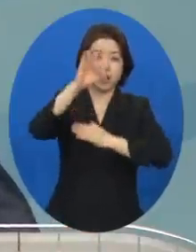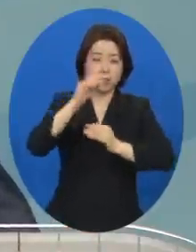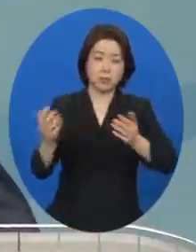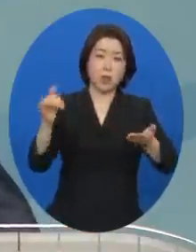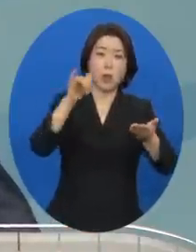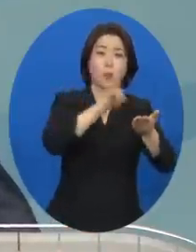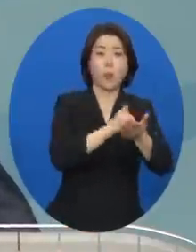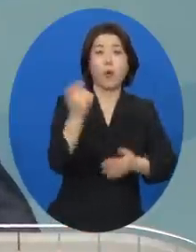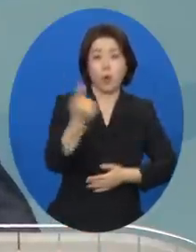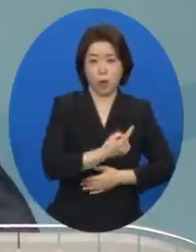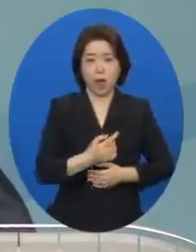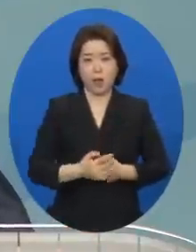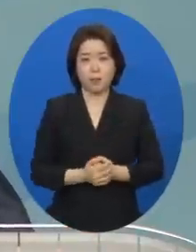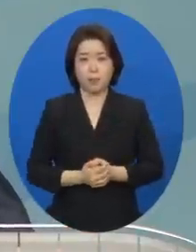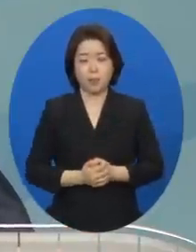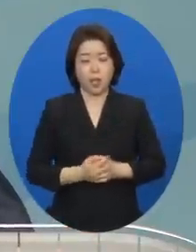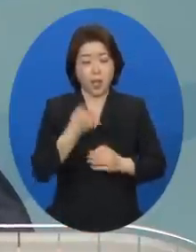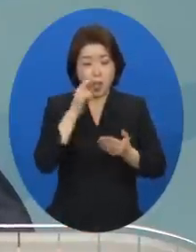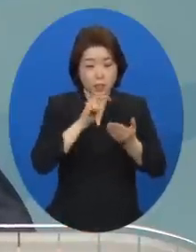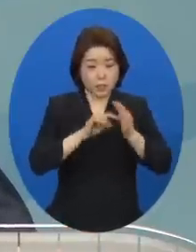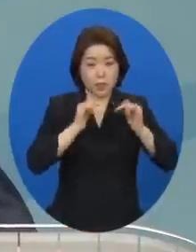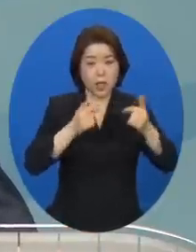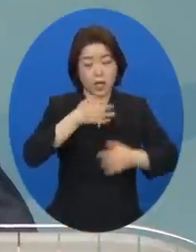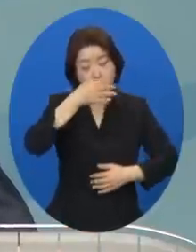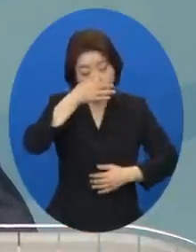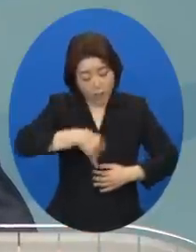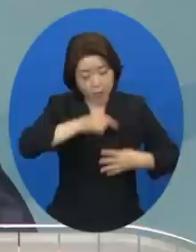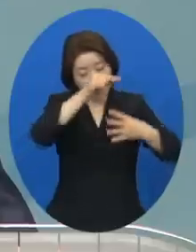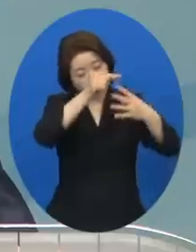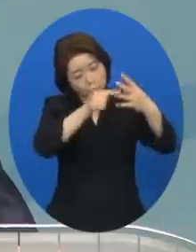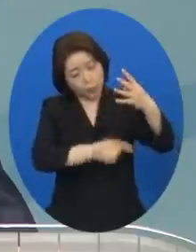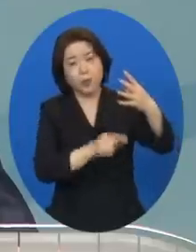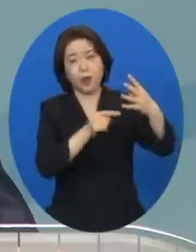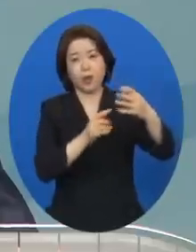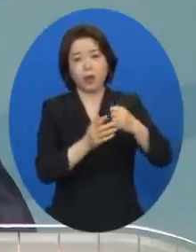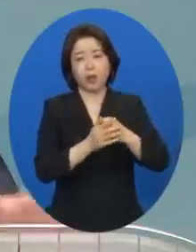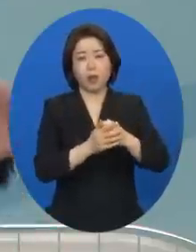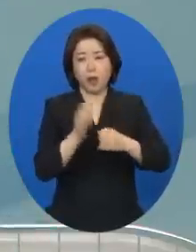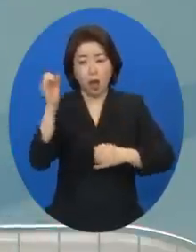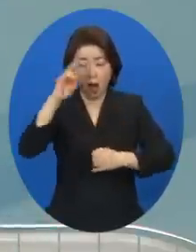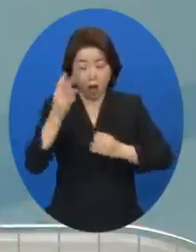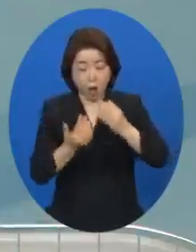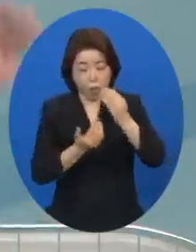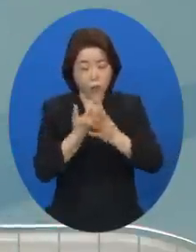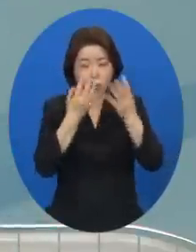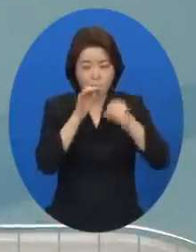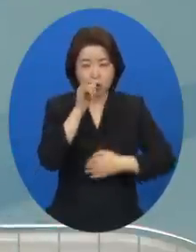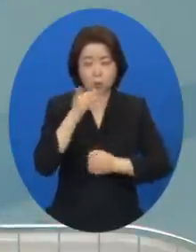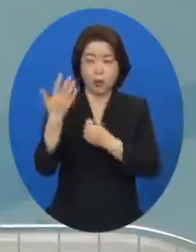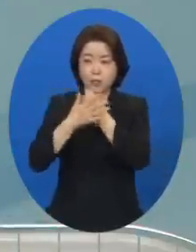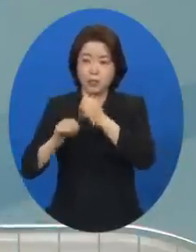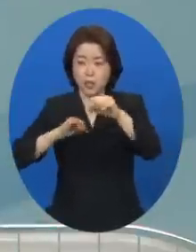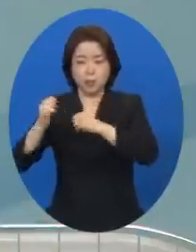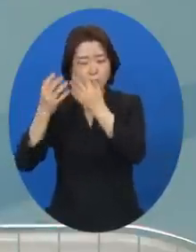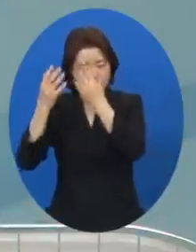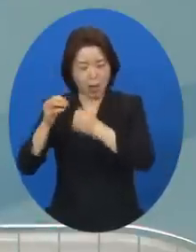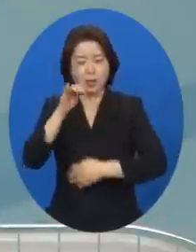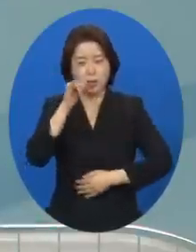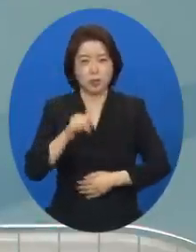했습니다 쉽지 않은 여정이 얻고 힘든 일도 많았습니다 은혜의 역사 돈 올라왔어요